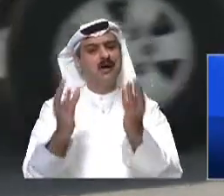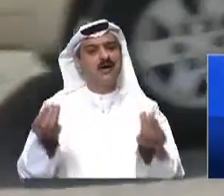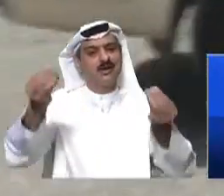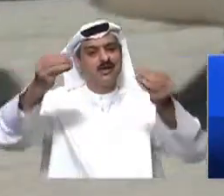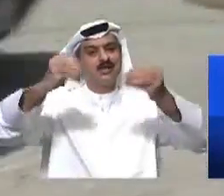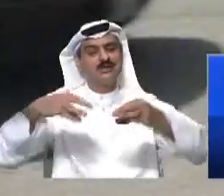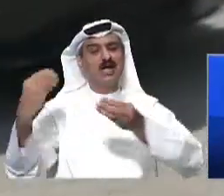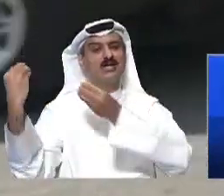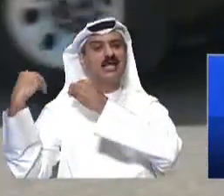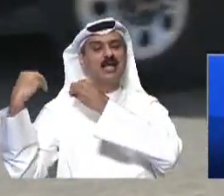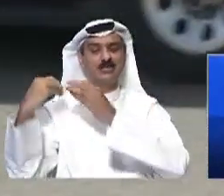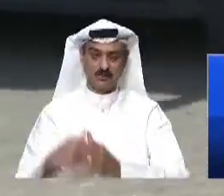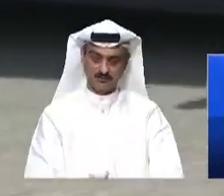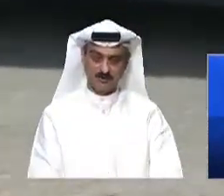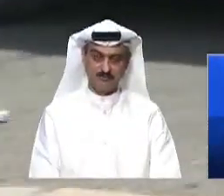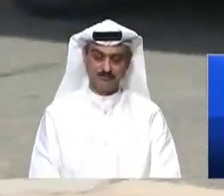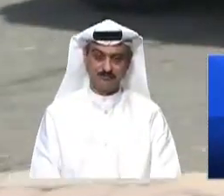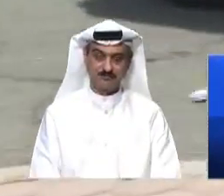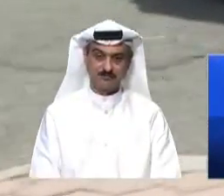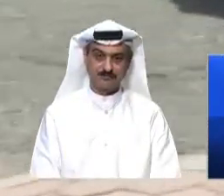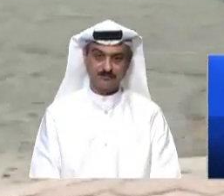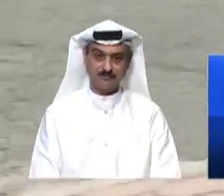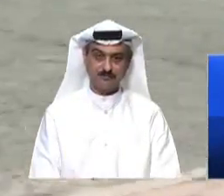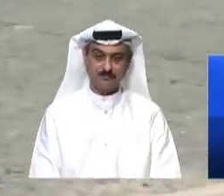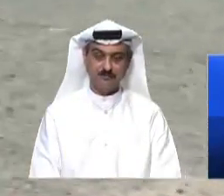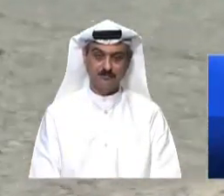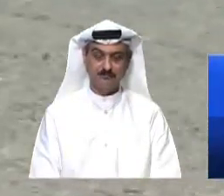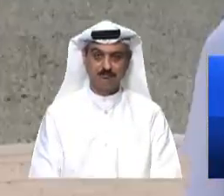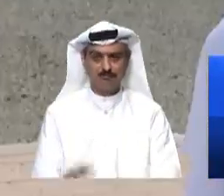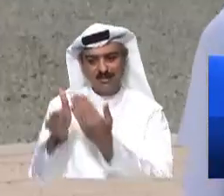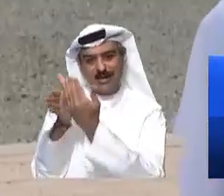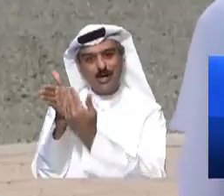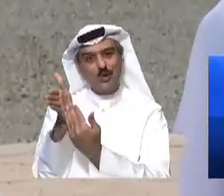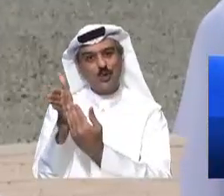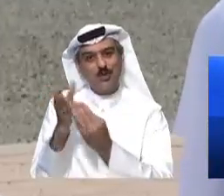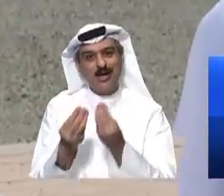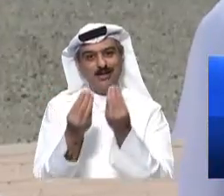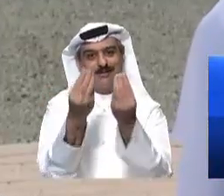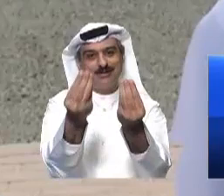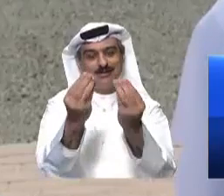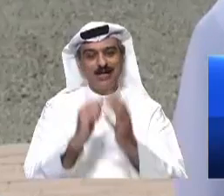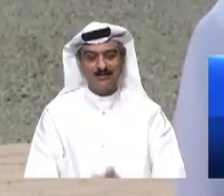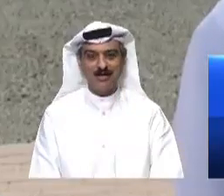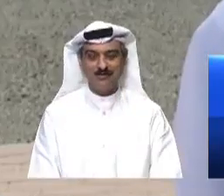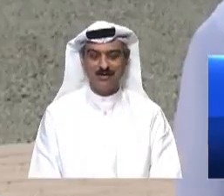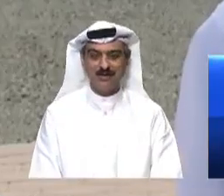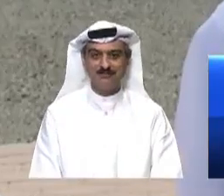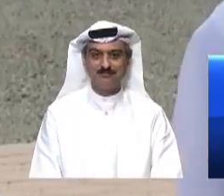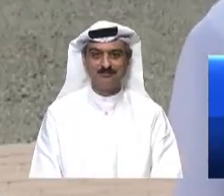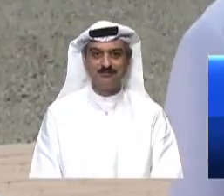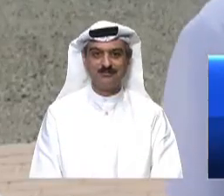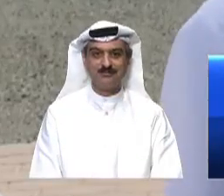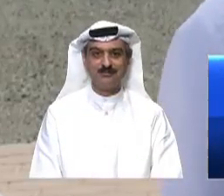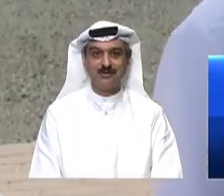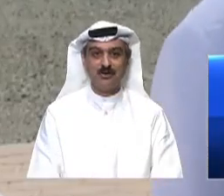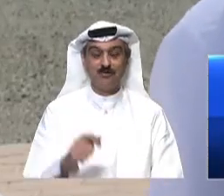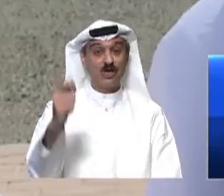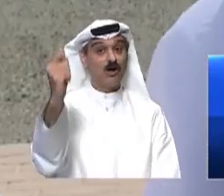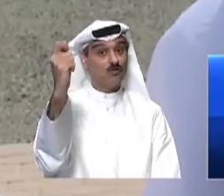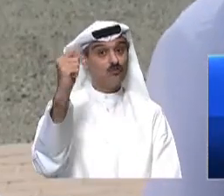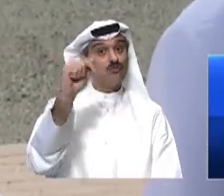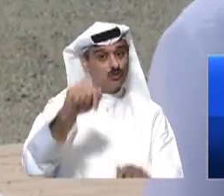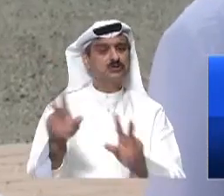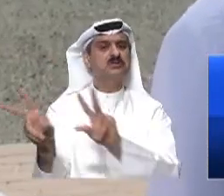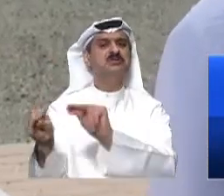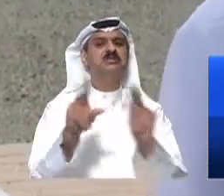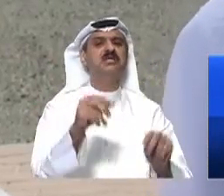والله يضاعف لمن يشاء. هذه الكبنات التي تتوزع الآن هي عبارة عن أموال، وكذلك